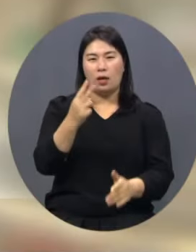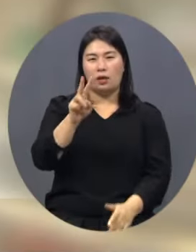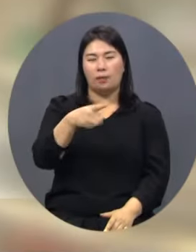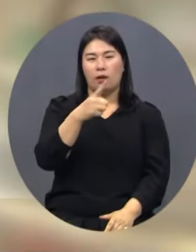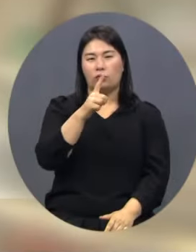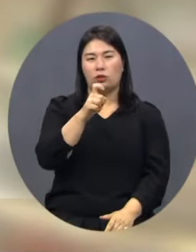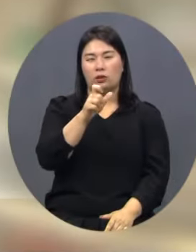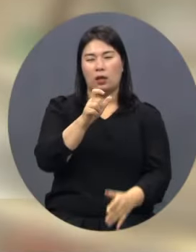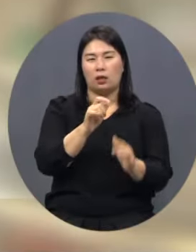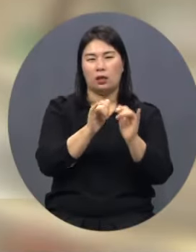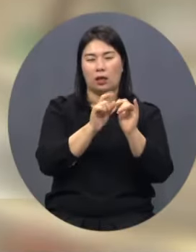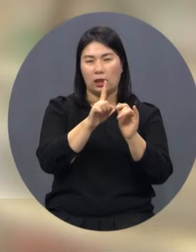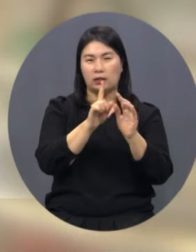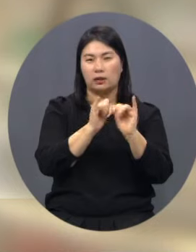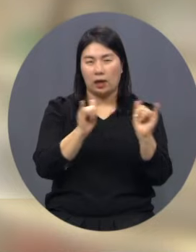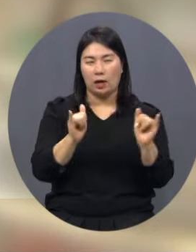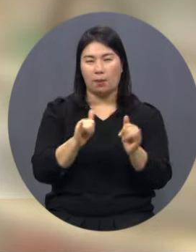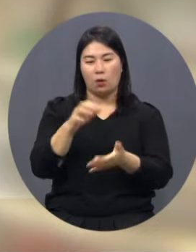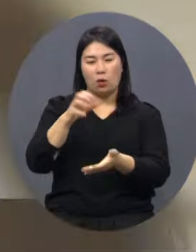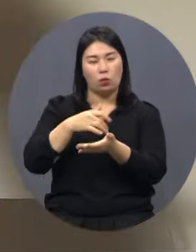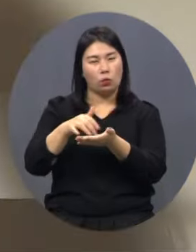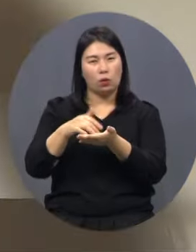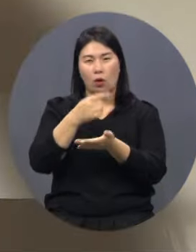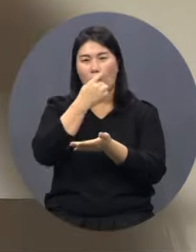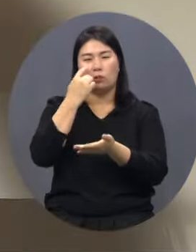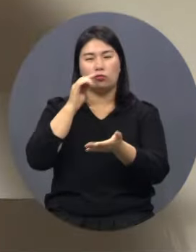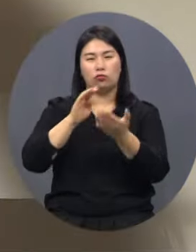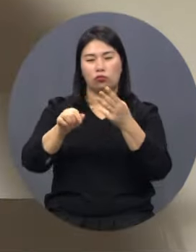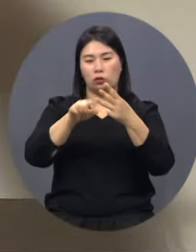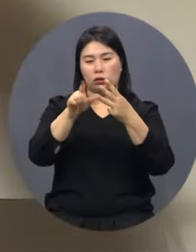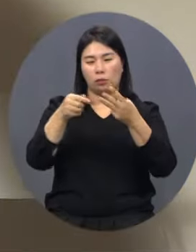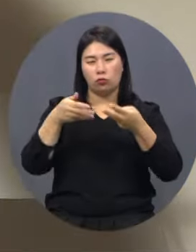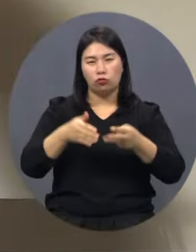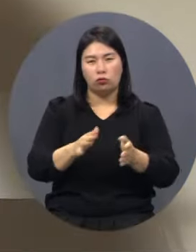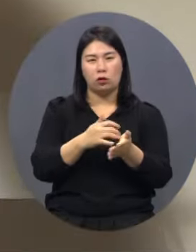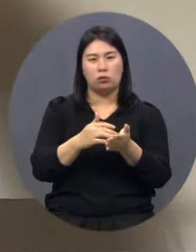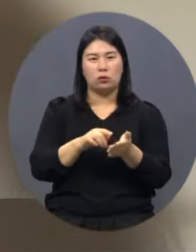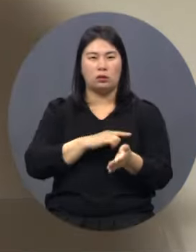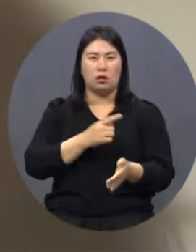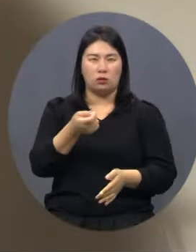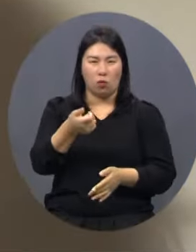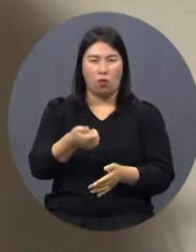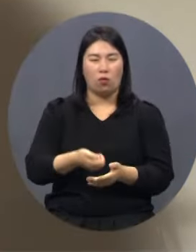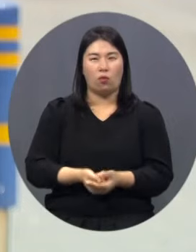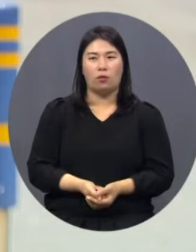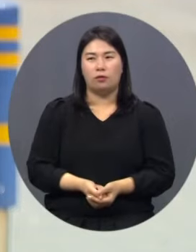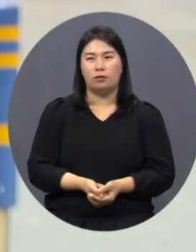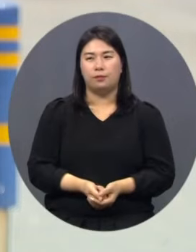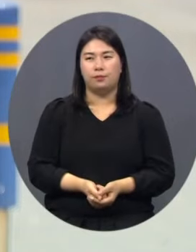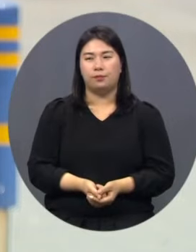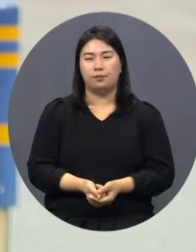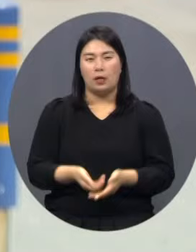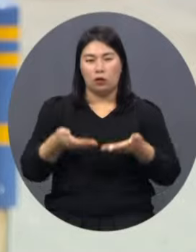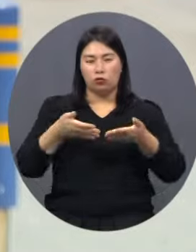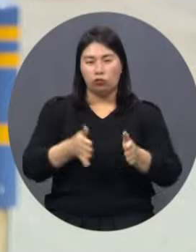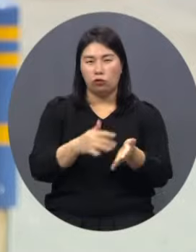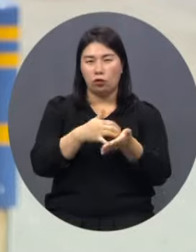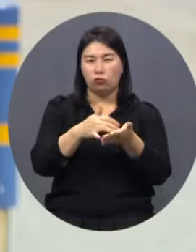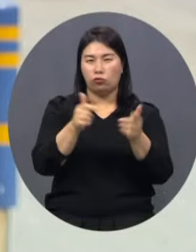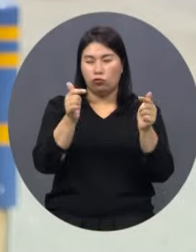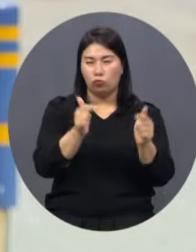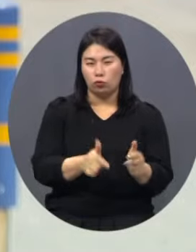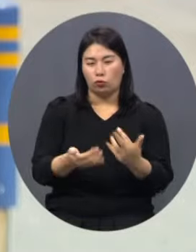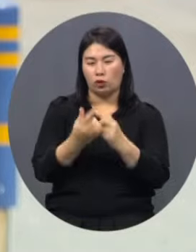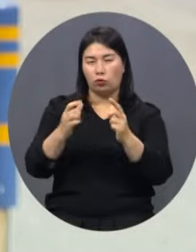명으로 1981년 통계 작성 이후 3월 출화 수로는 가장 적었습니다 출수가 줄고